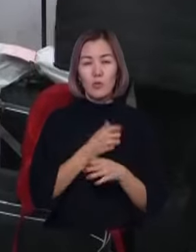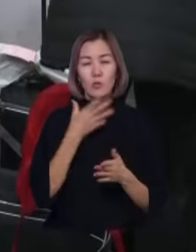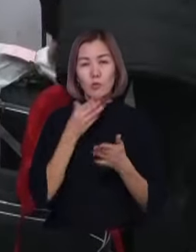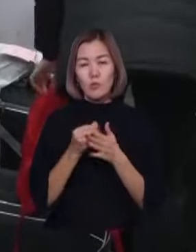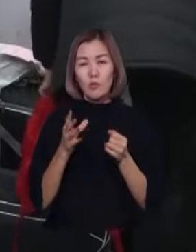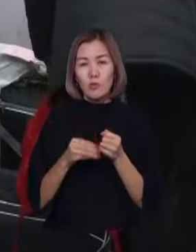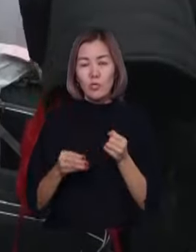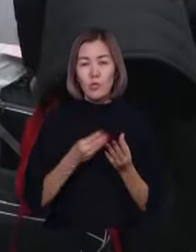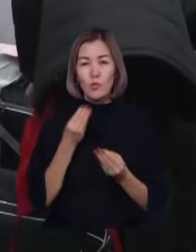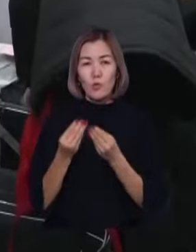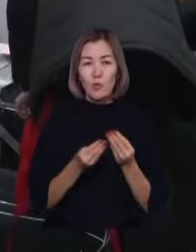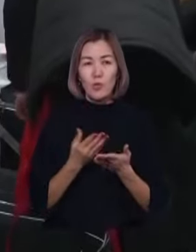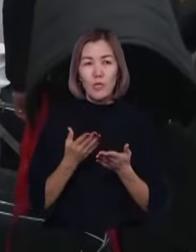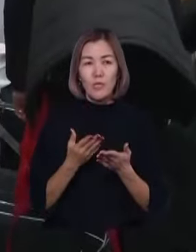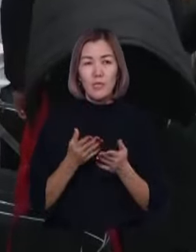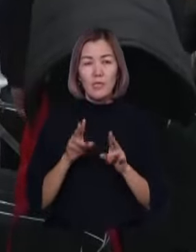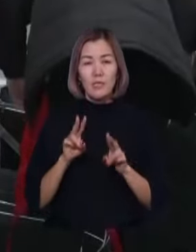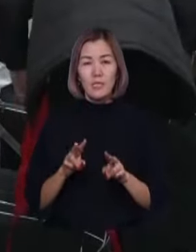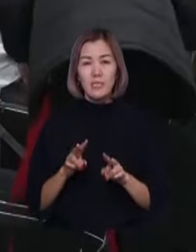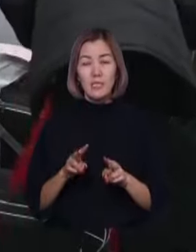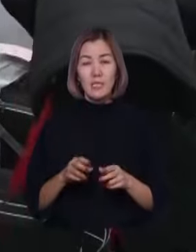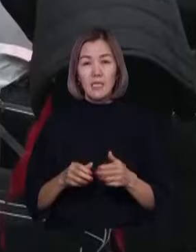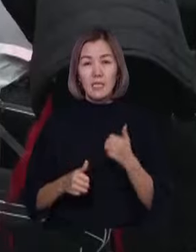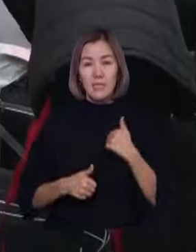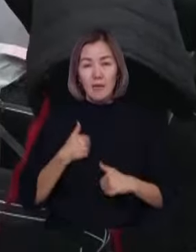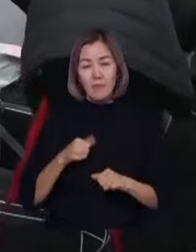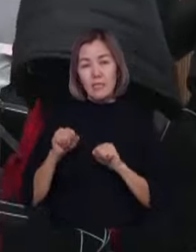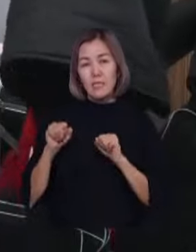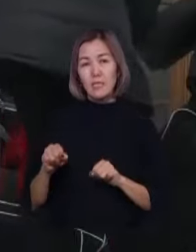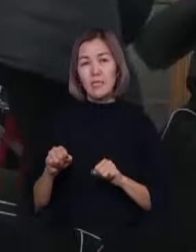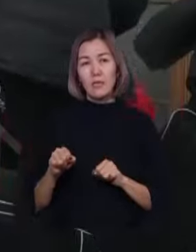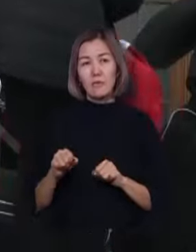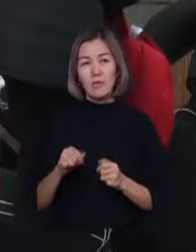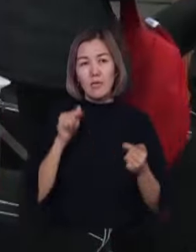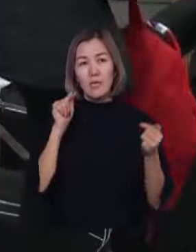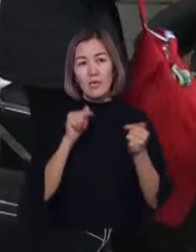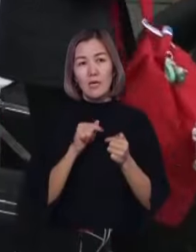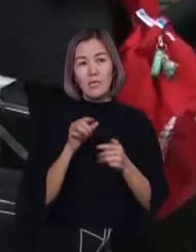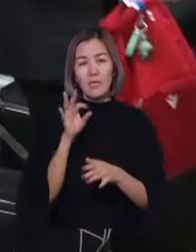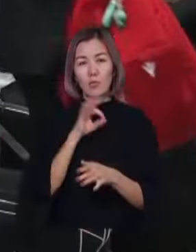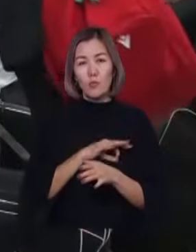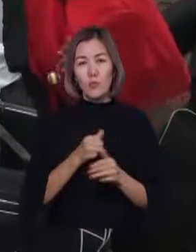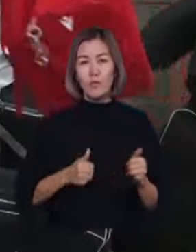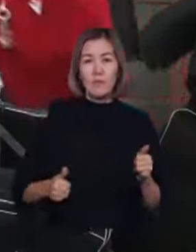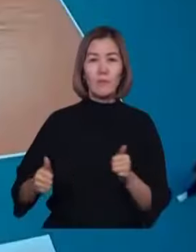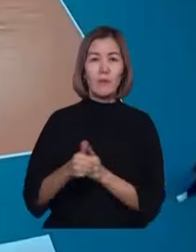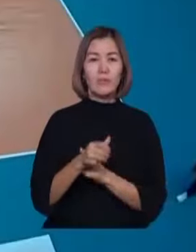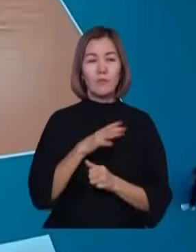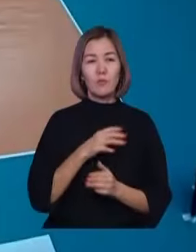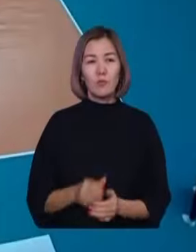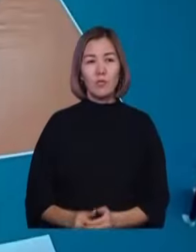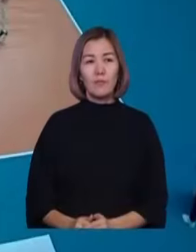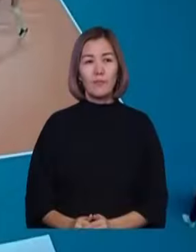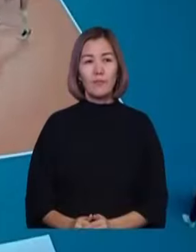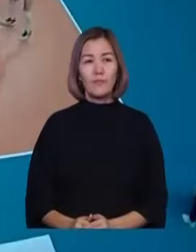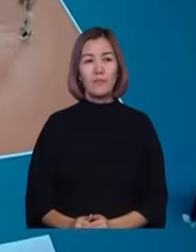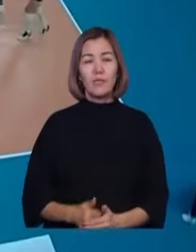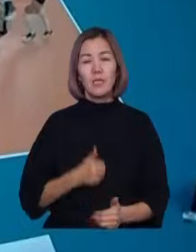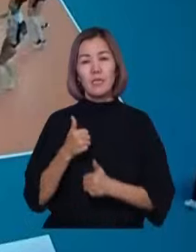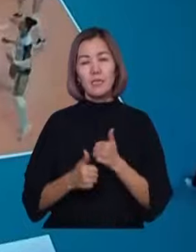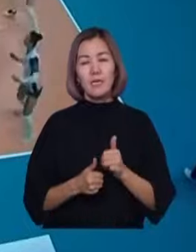үшін жеңілге соққаны белгілі. Десе де намысты қолдан бермей шешу кезеңде қарсыласты ұпай жағынан басып оздық. Сайысқа